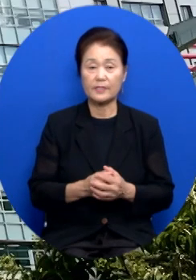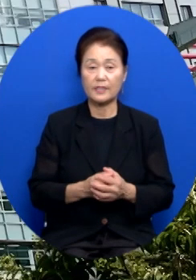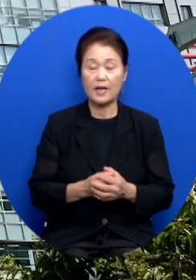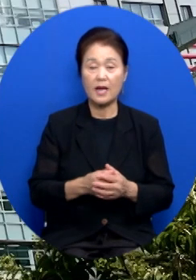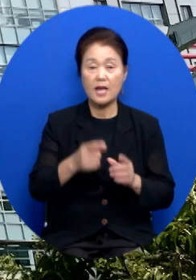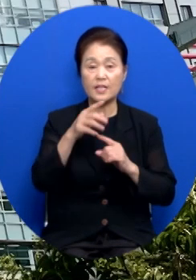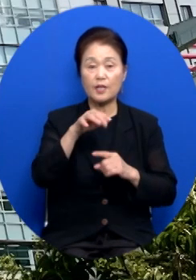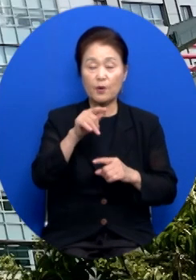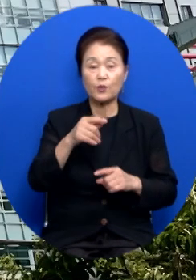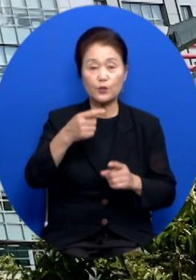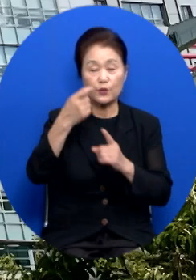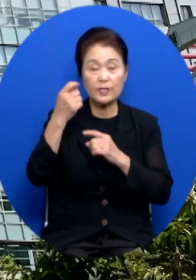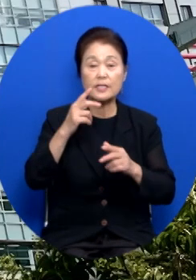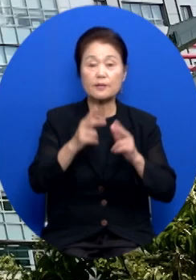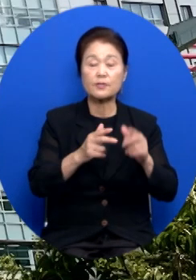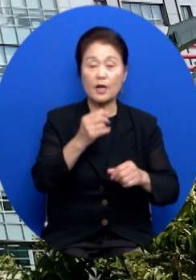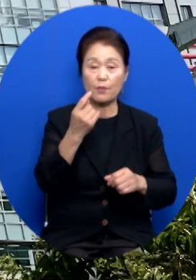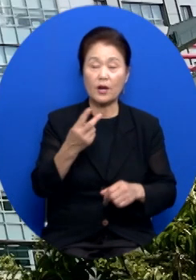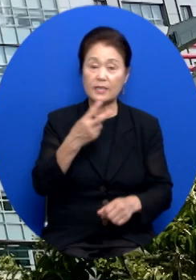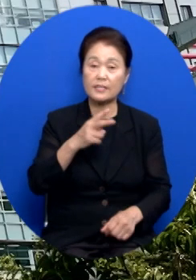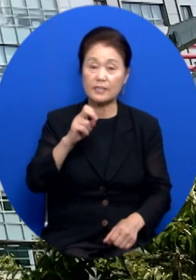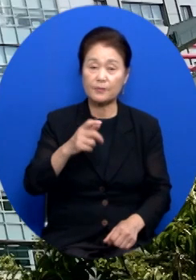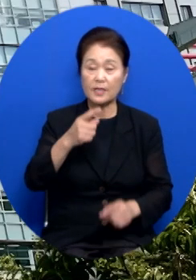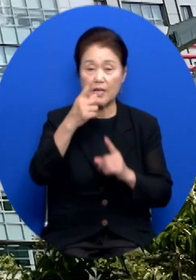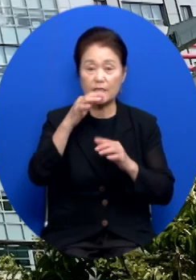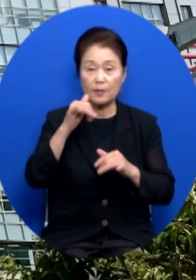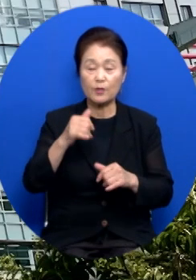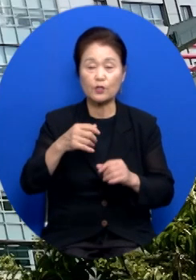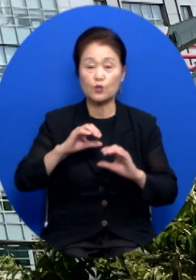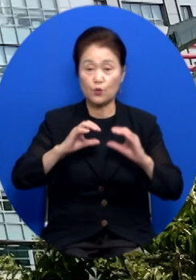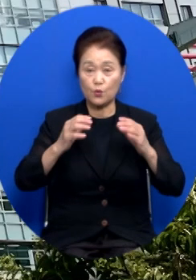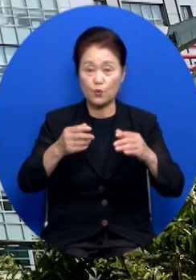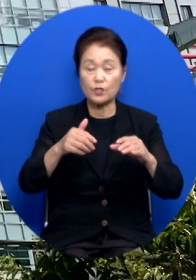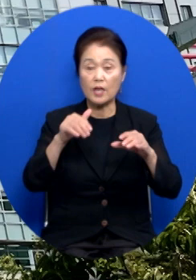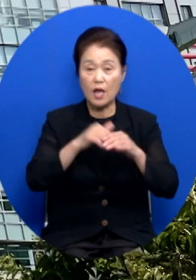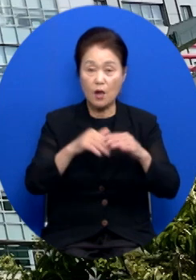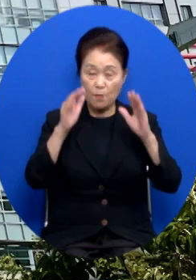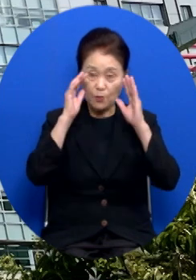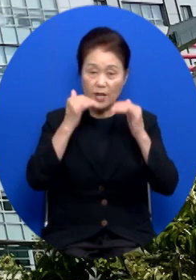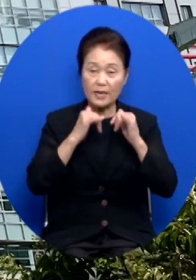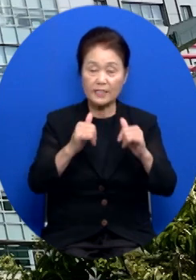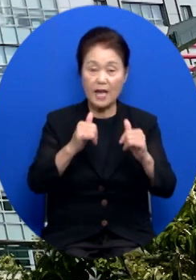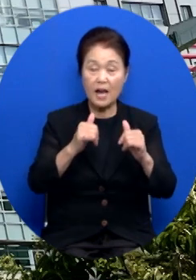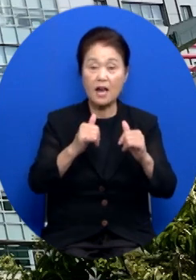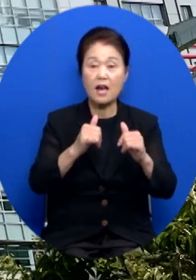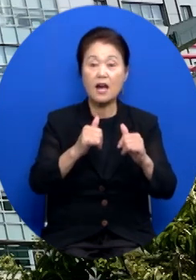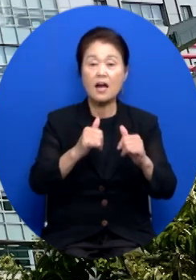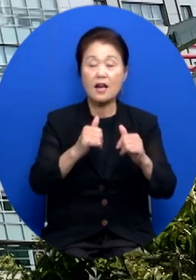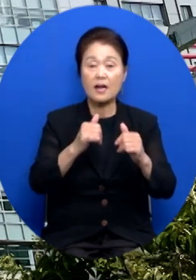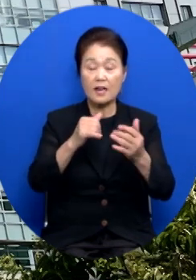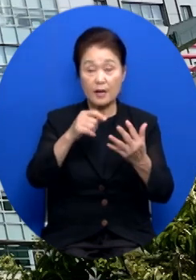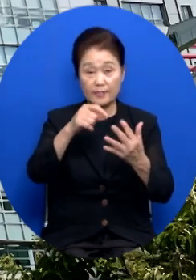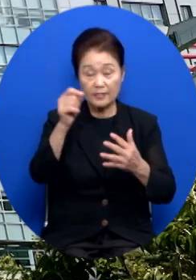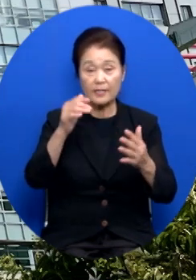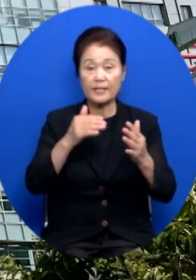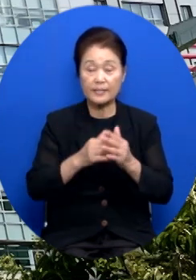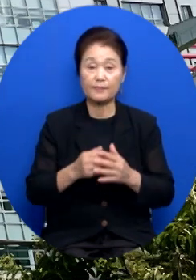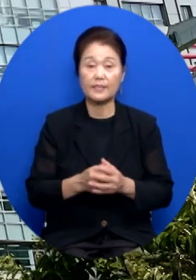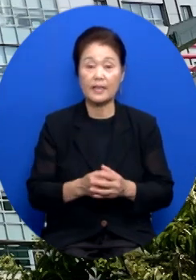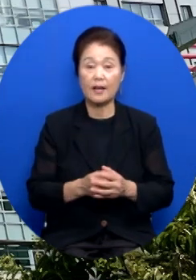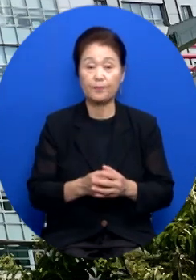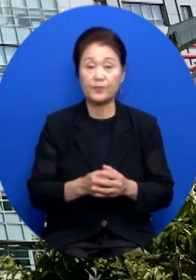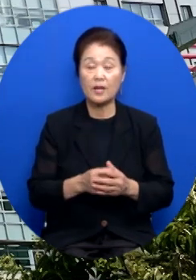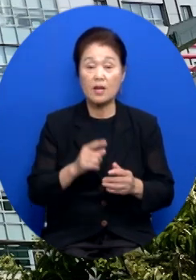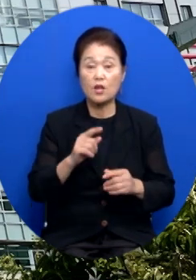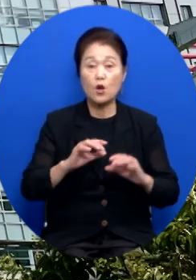이병주 기념사업회가 2024 이병주 국제문학상 수상자를 선정했습니다. 사업회는 제17회